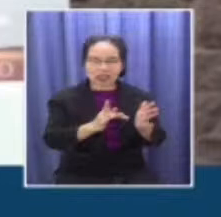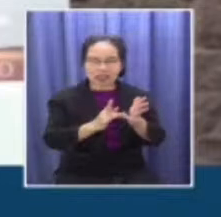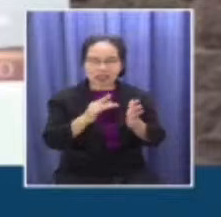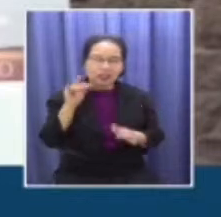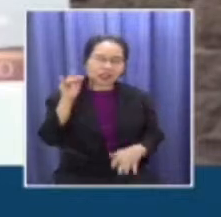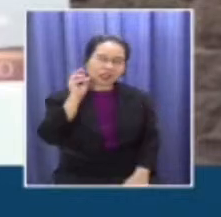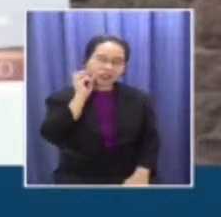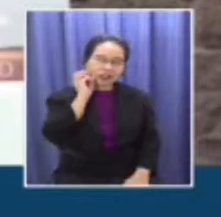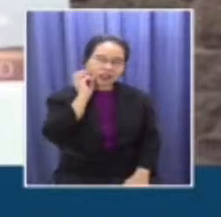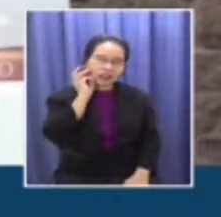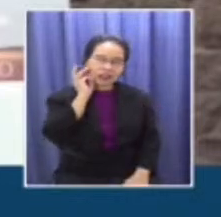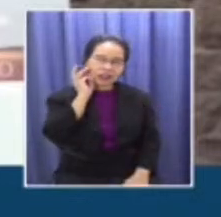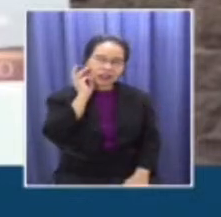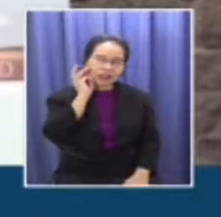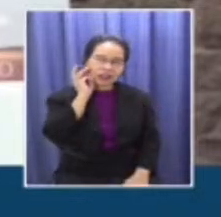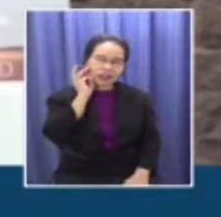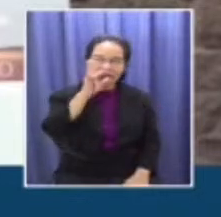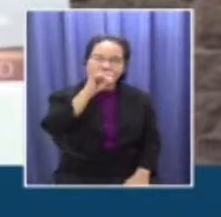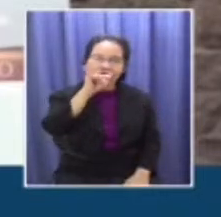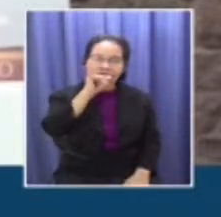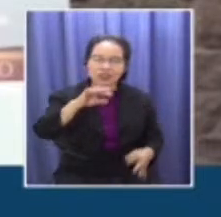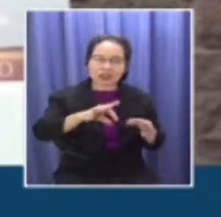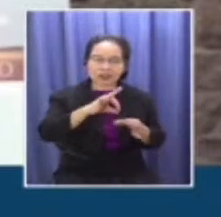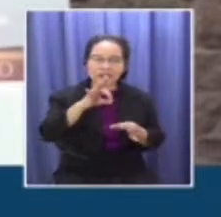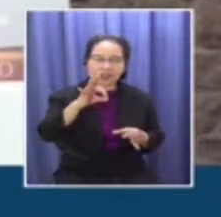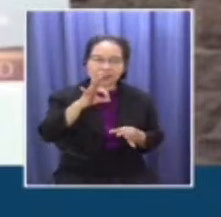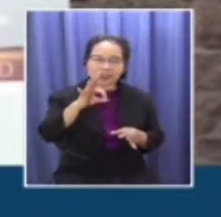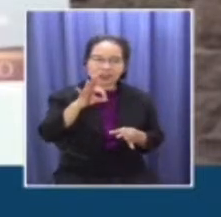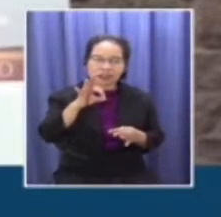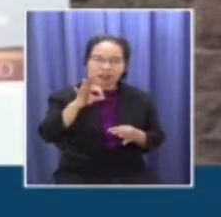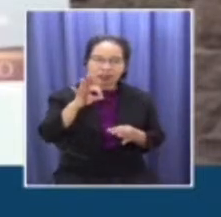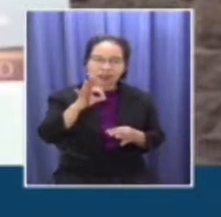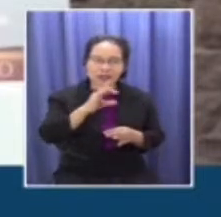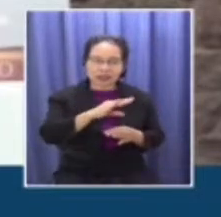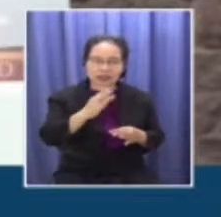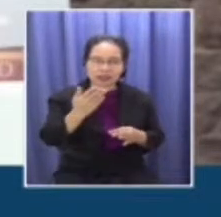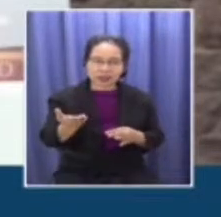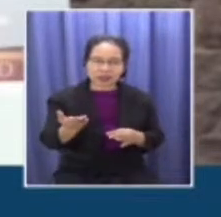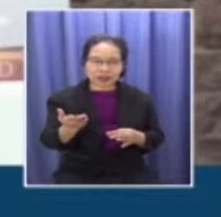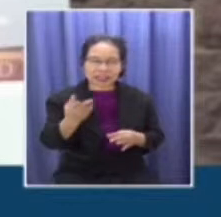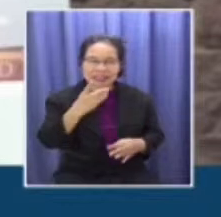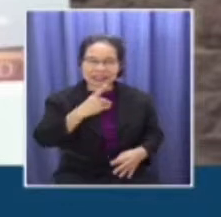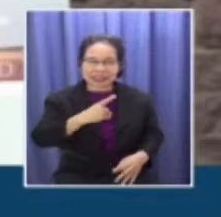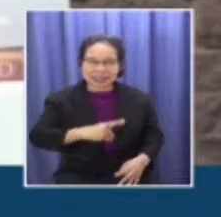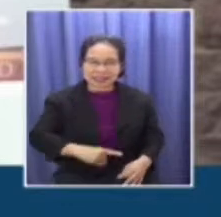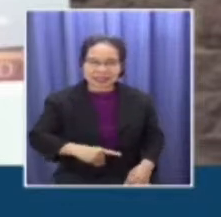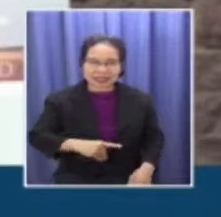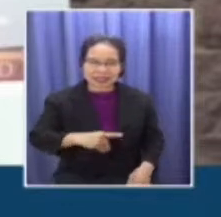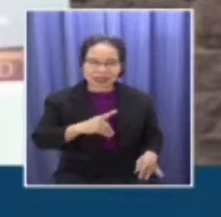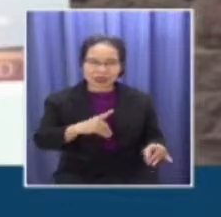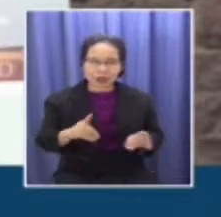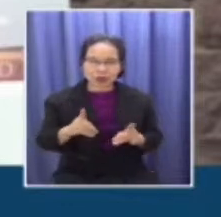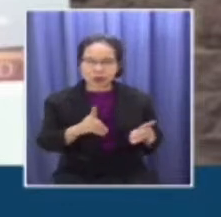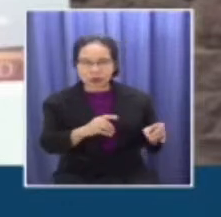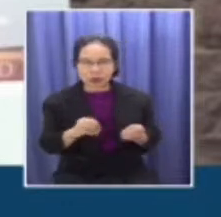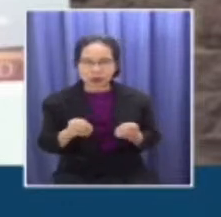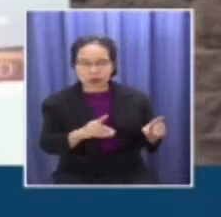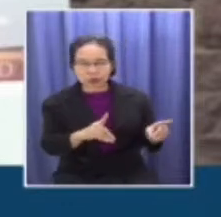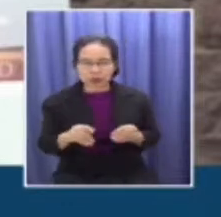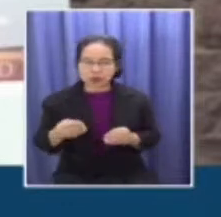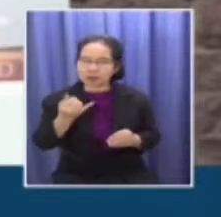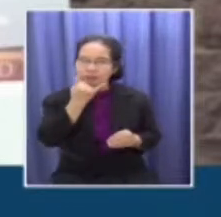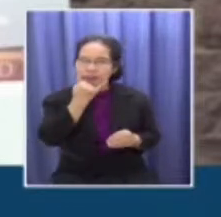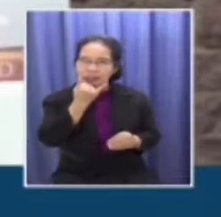woyɛ ɔkɔwensani na wo akɔwensafoɔ honhom ebi a enubɔne no